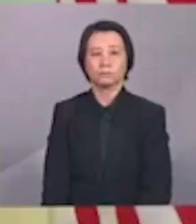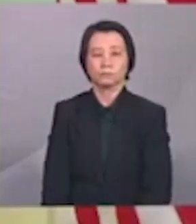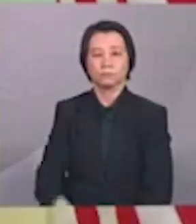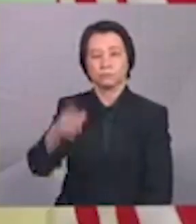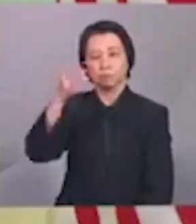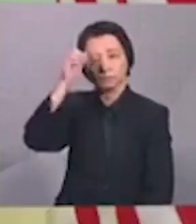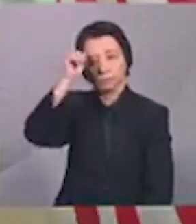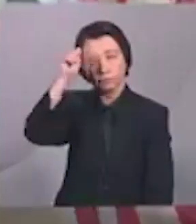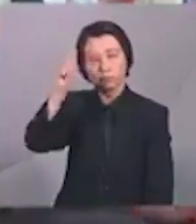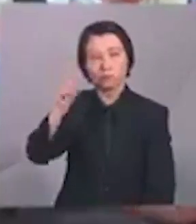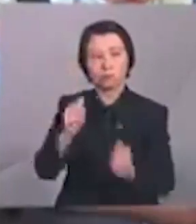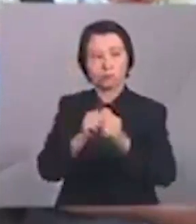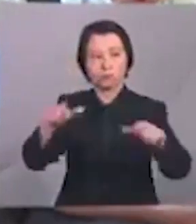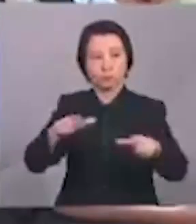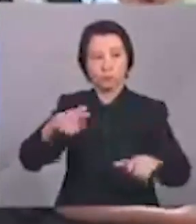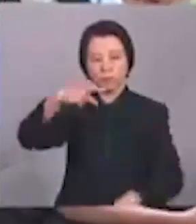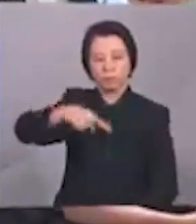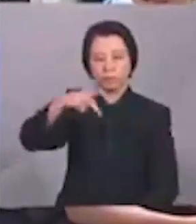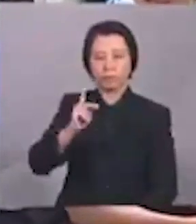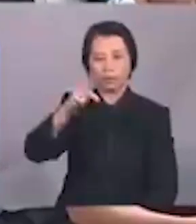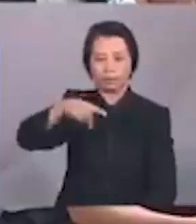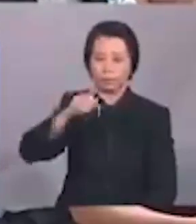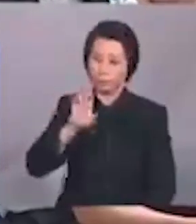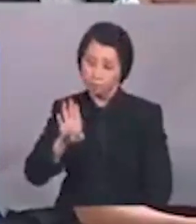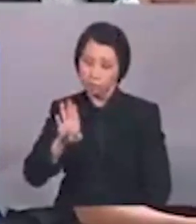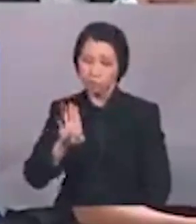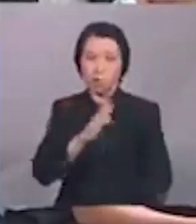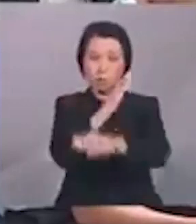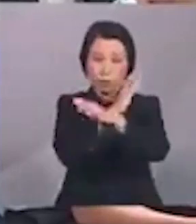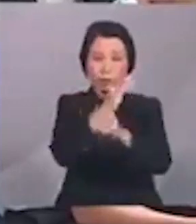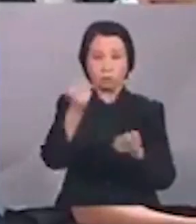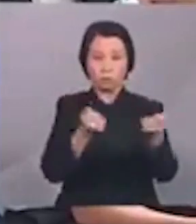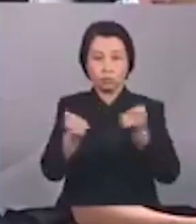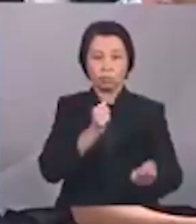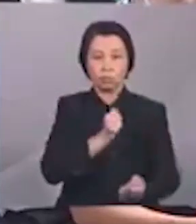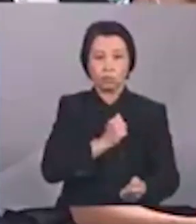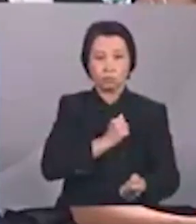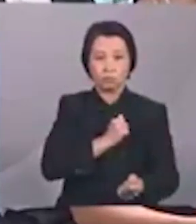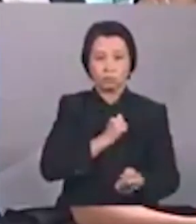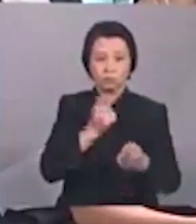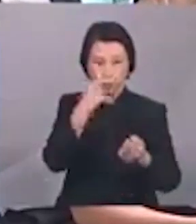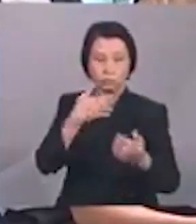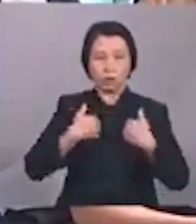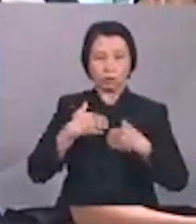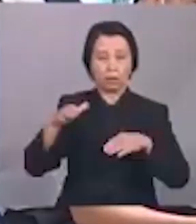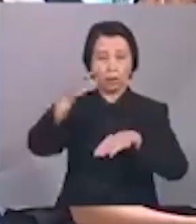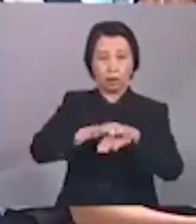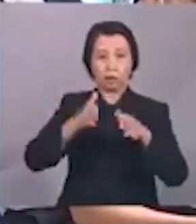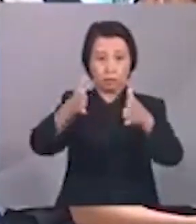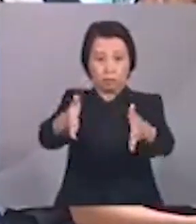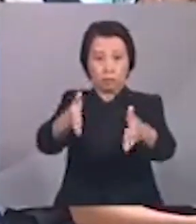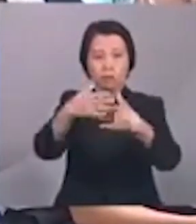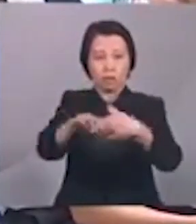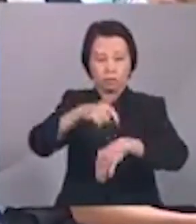Assalamualaikum Sri. Dengan pelaksanaan PKPB ni, adakah larangan kenderaan persendirian yang untuk berada di atas jalan raya